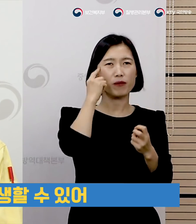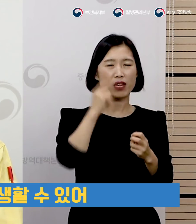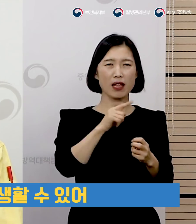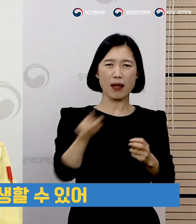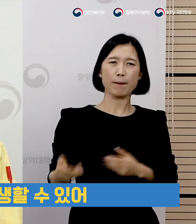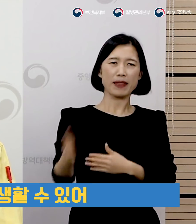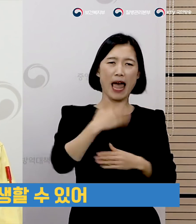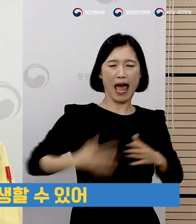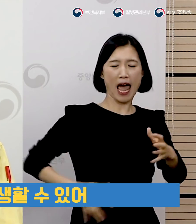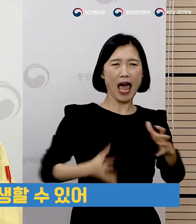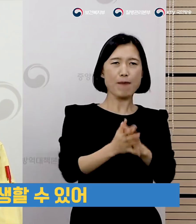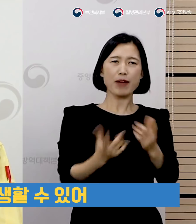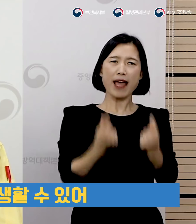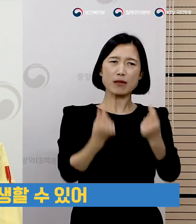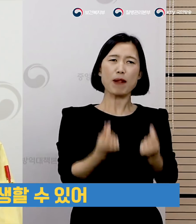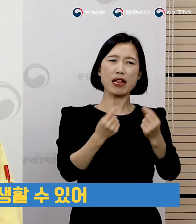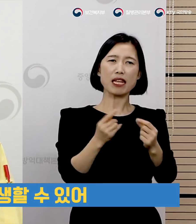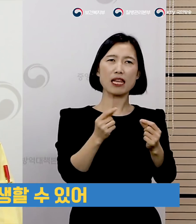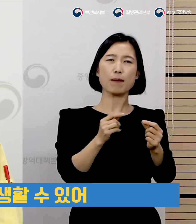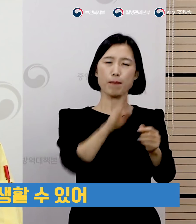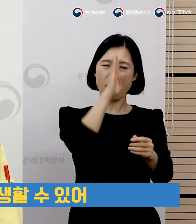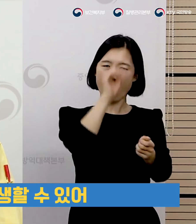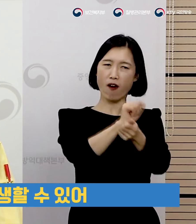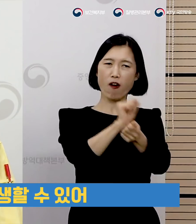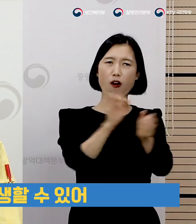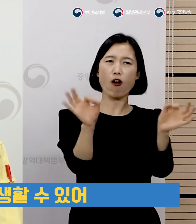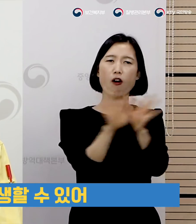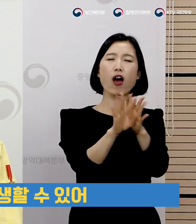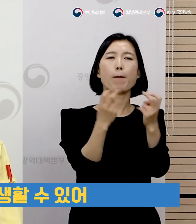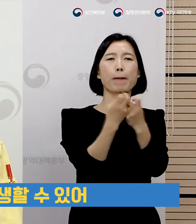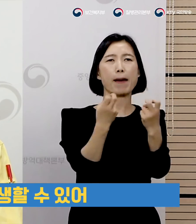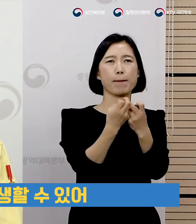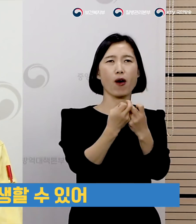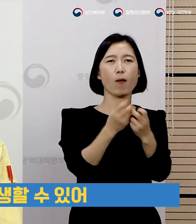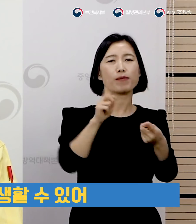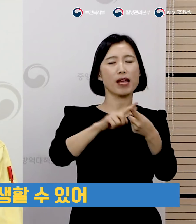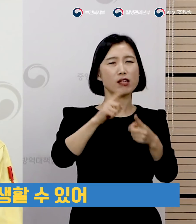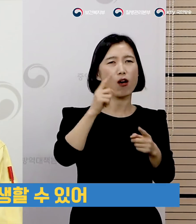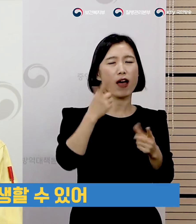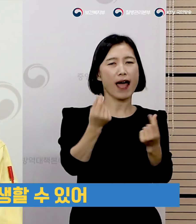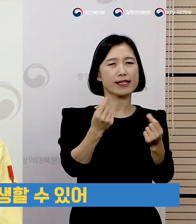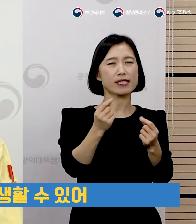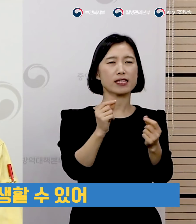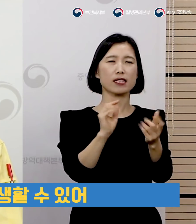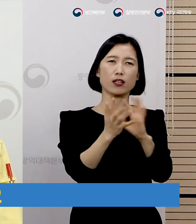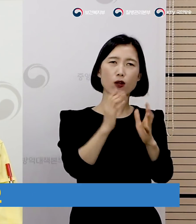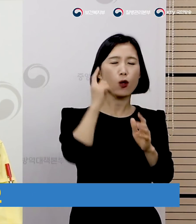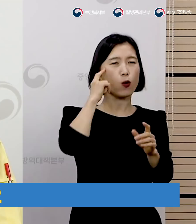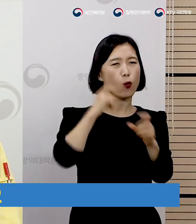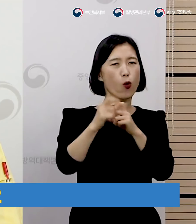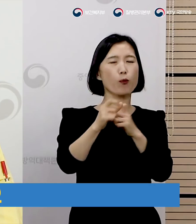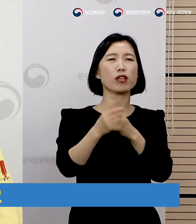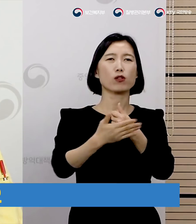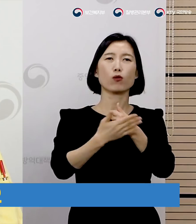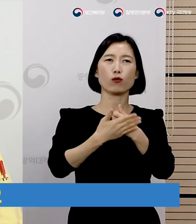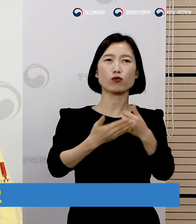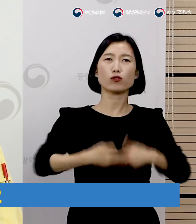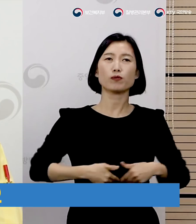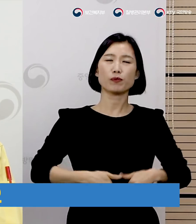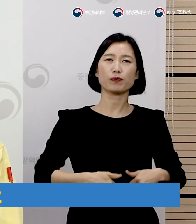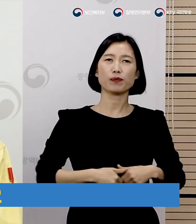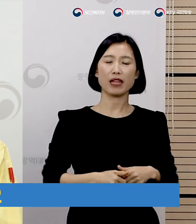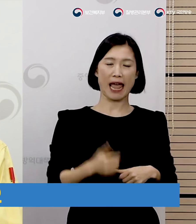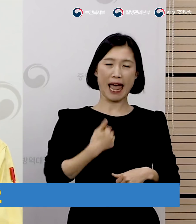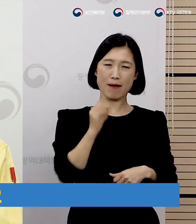빠른 일상으로 돌아갈 수 있는 상황으로 돌릴 것인가를 같이 고민해 주시고, 누누이 말씀드리지만